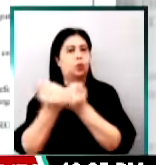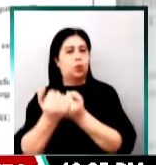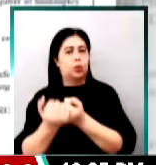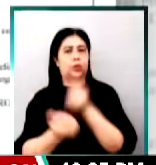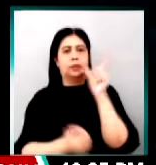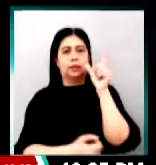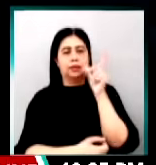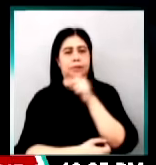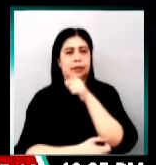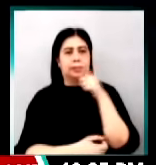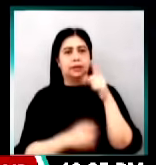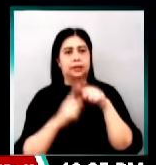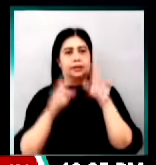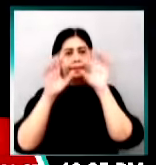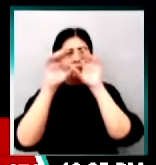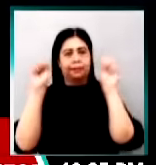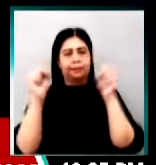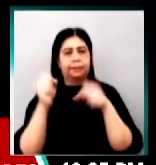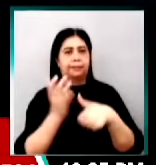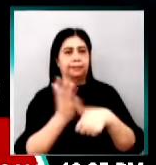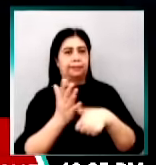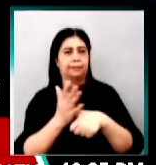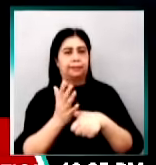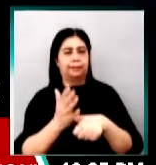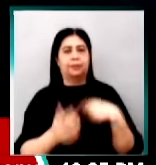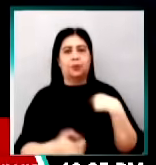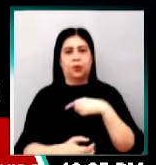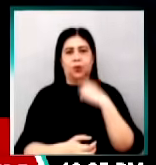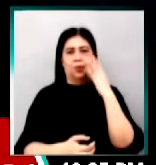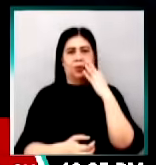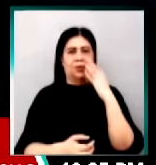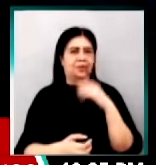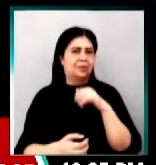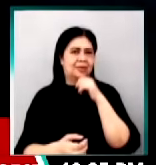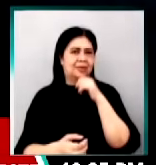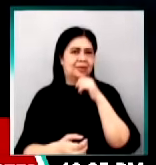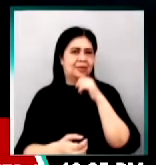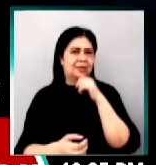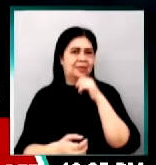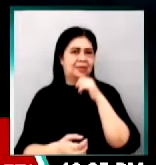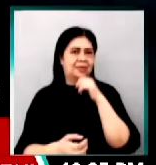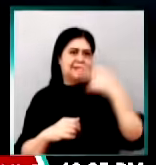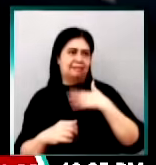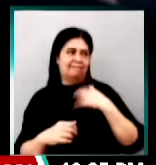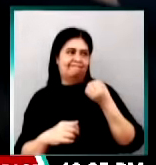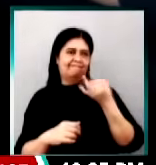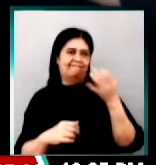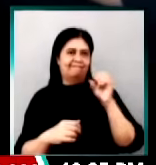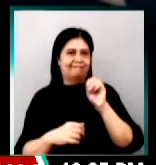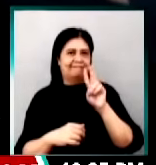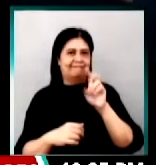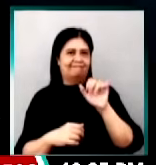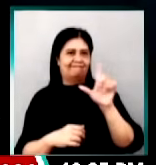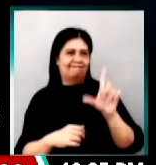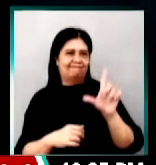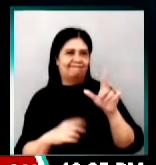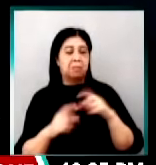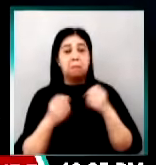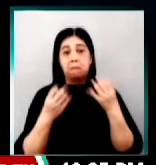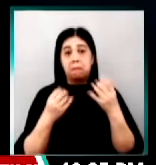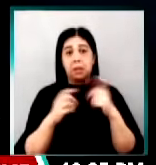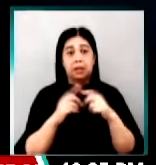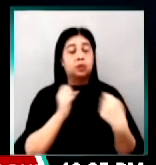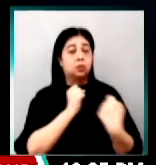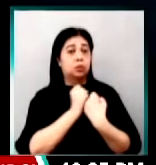presidential elections. Alam natin na hindi mataas yung numbers natin sa survey. Marami tayo mga supporters na